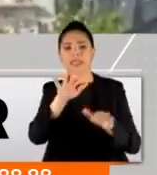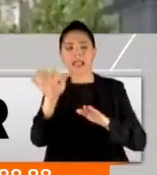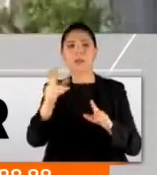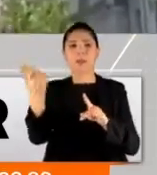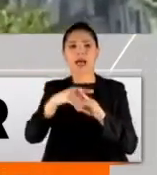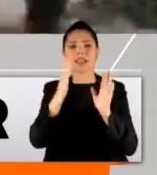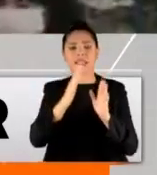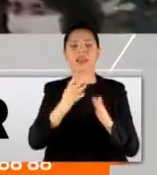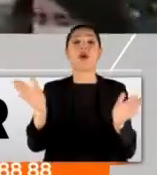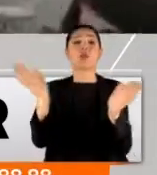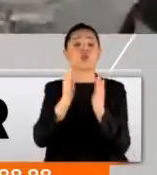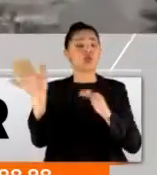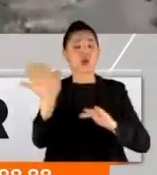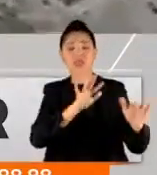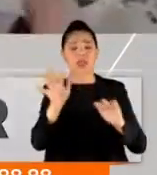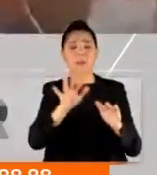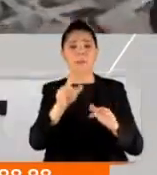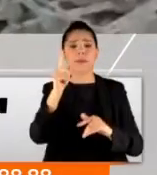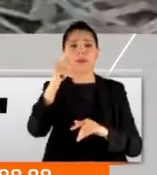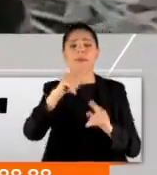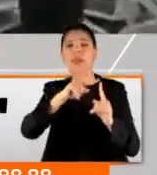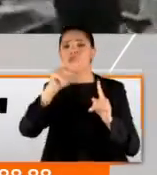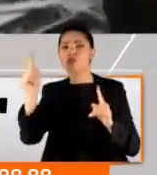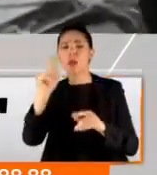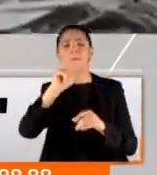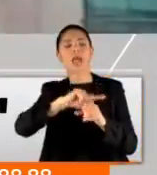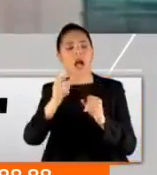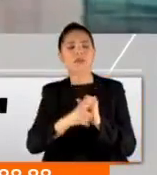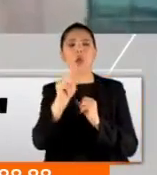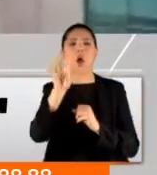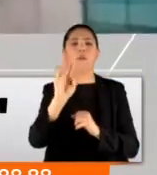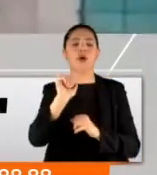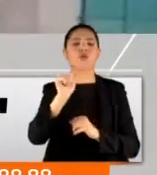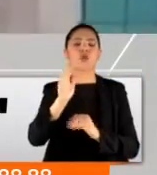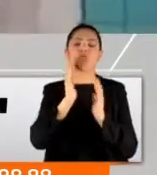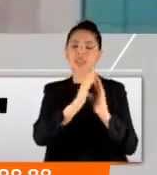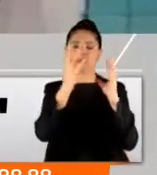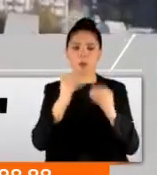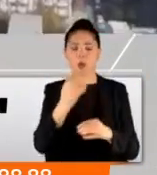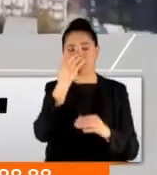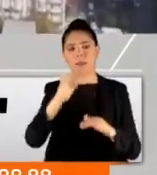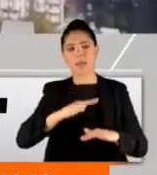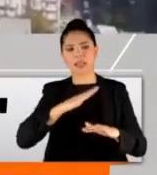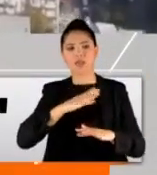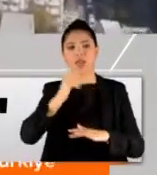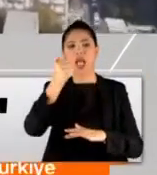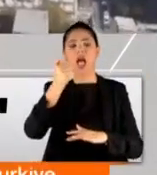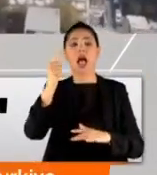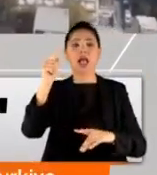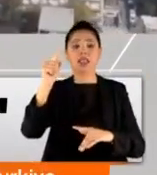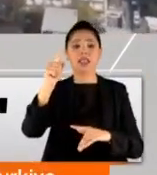artmakta. Artçıların da bir süre, bir hafta 15 gün kadar sürmesi bekleniyor. 6 civarında